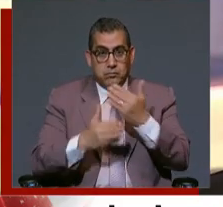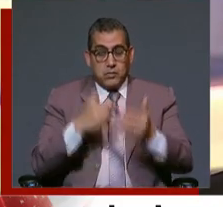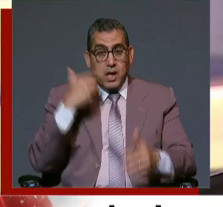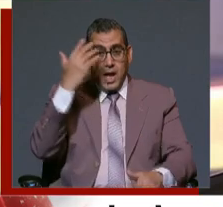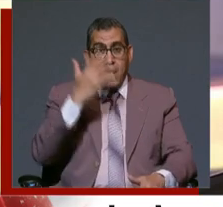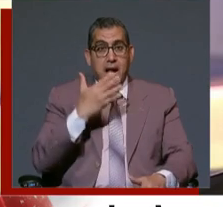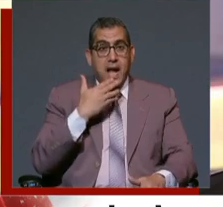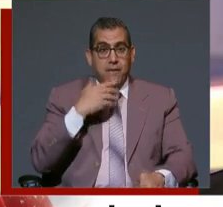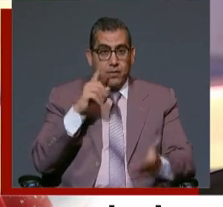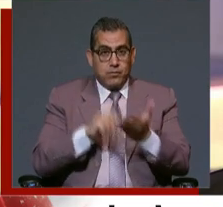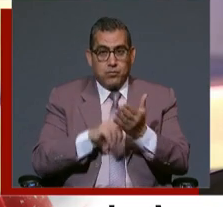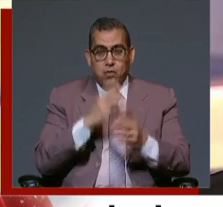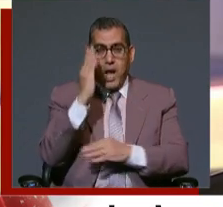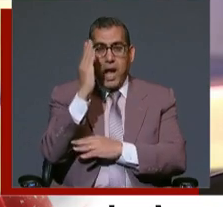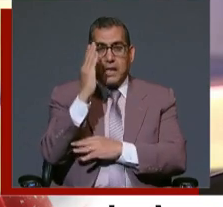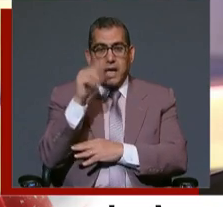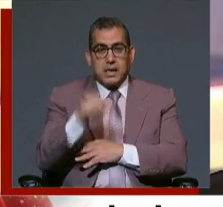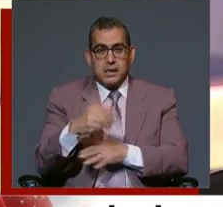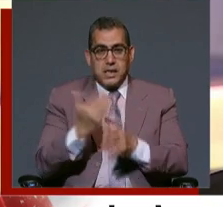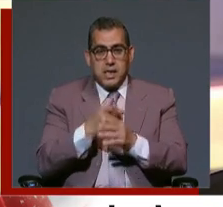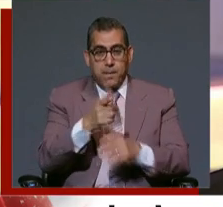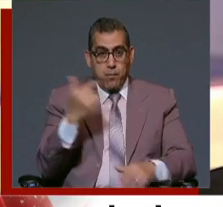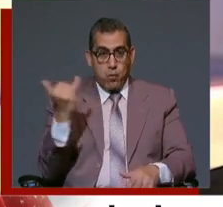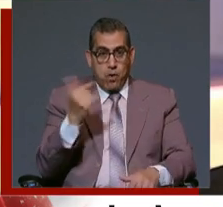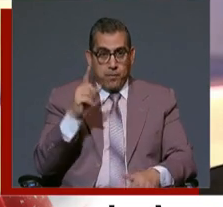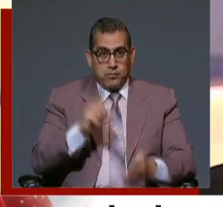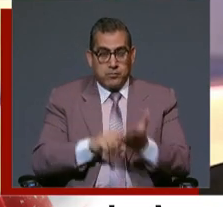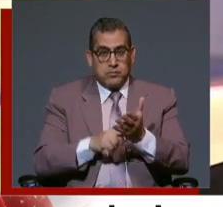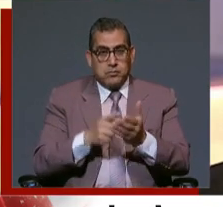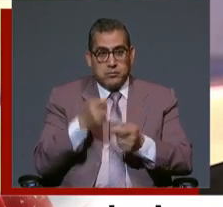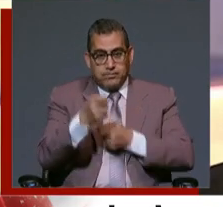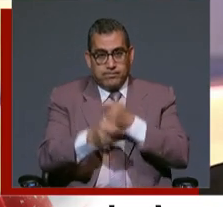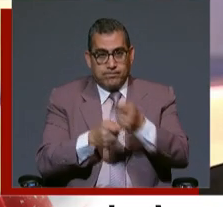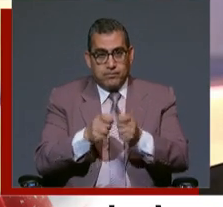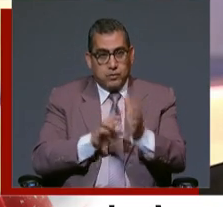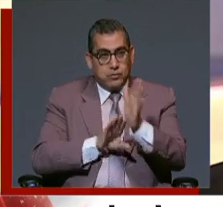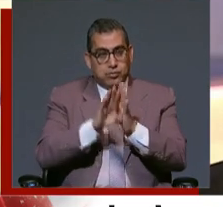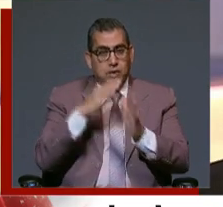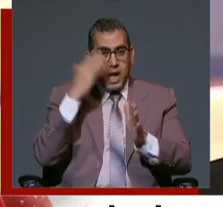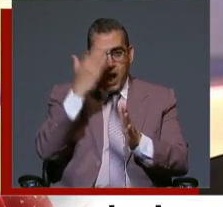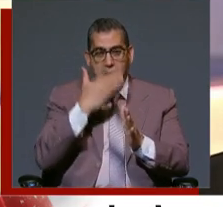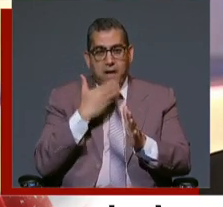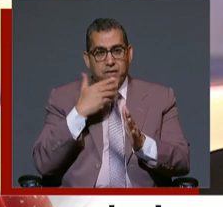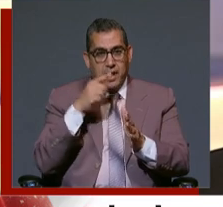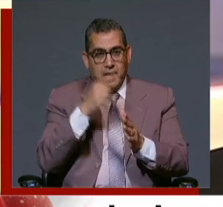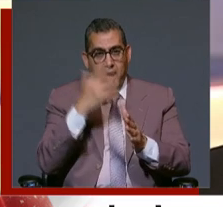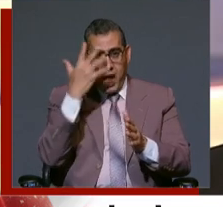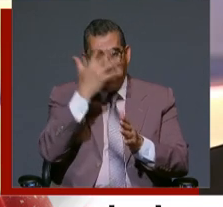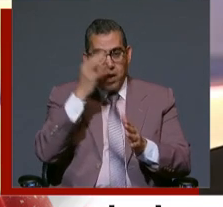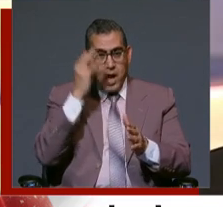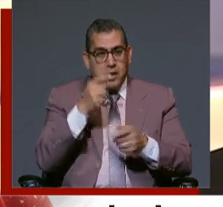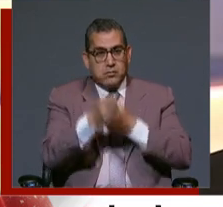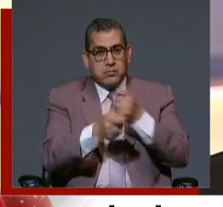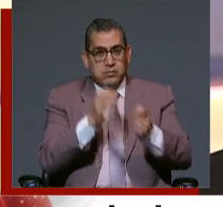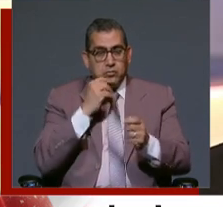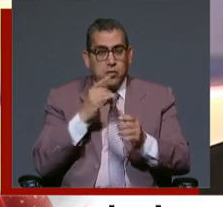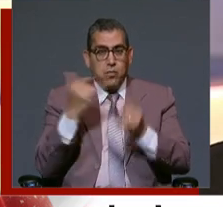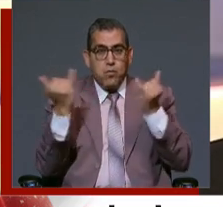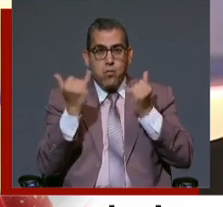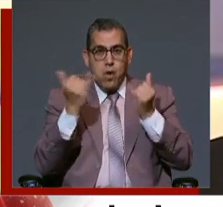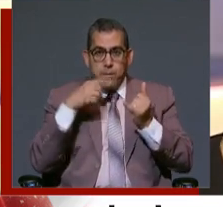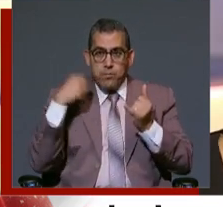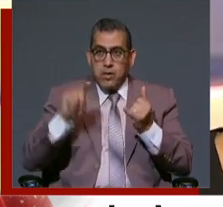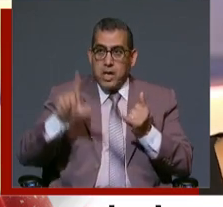لاعب أساسي ومهم جدا في تمويل التنمية في القارة الأفريقية، وفي اهتمام كبير جدا من